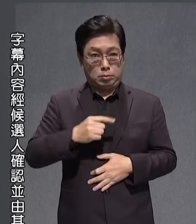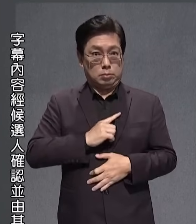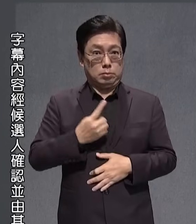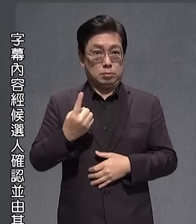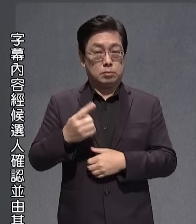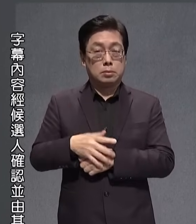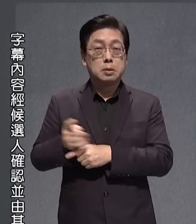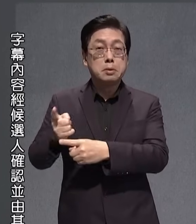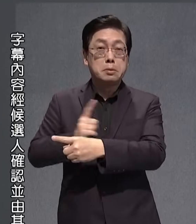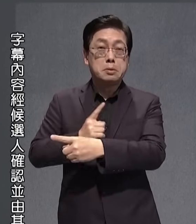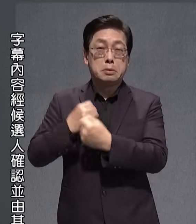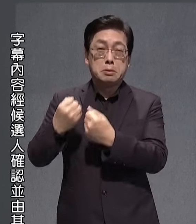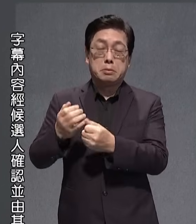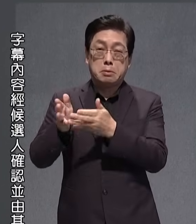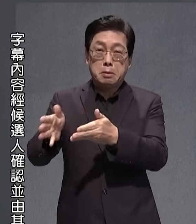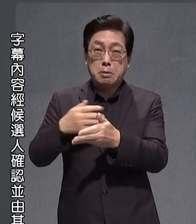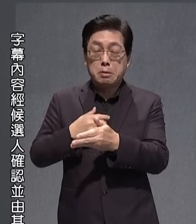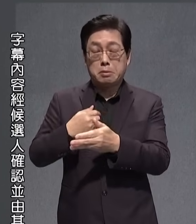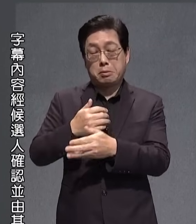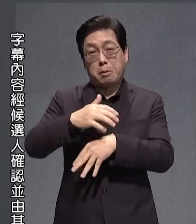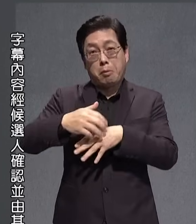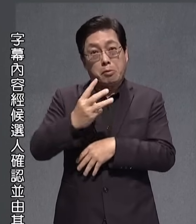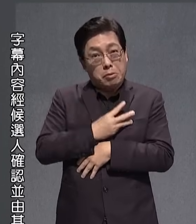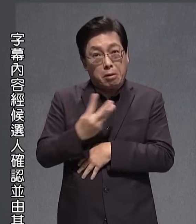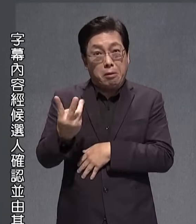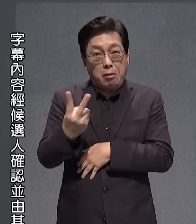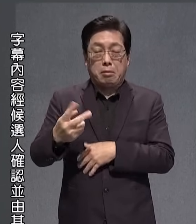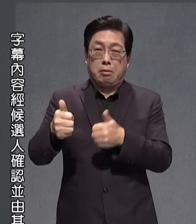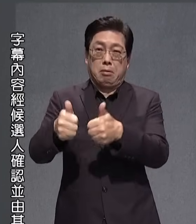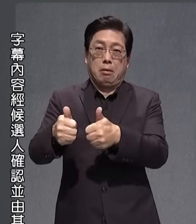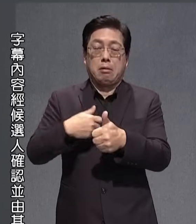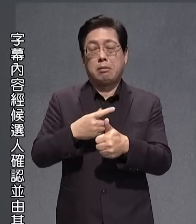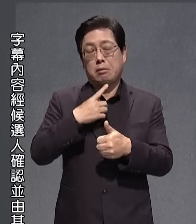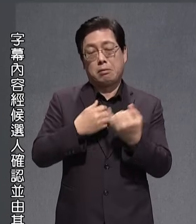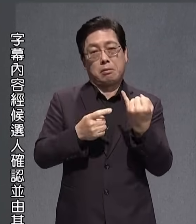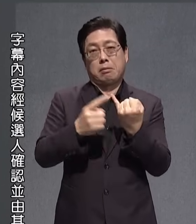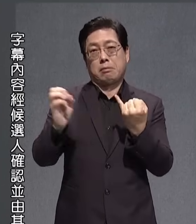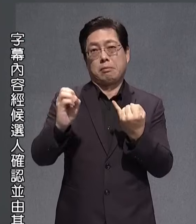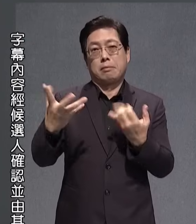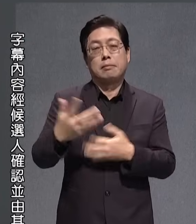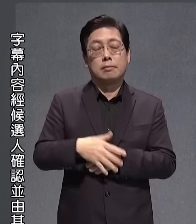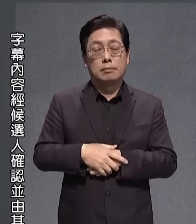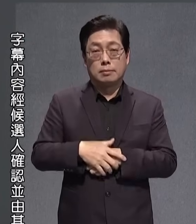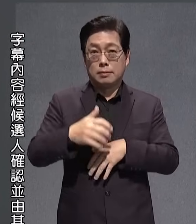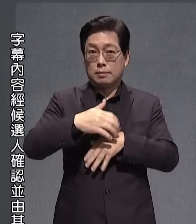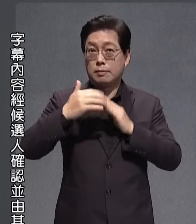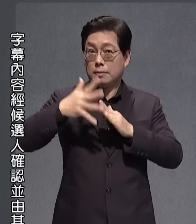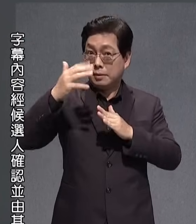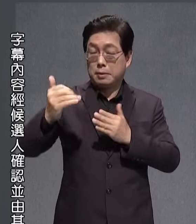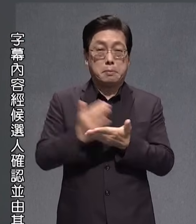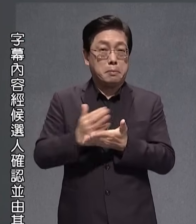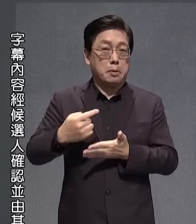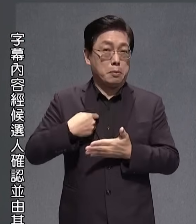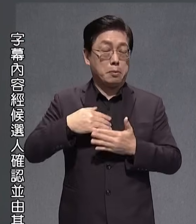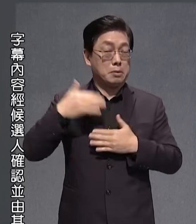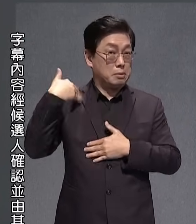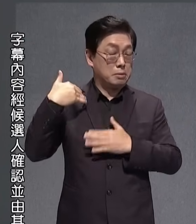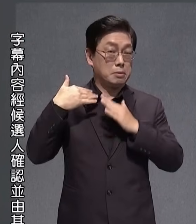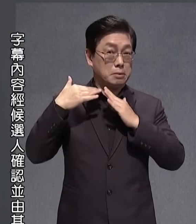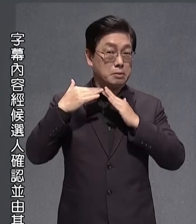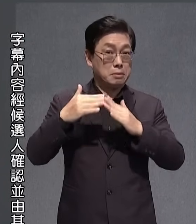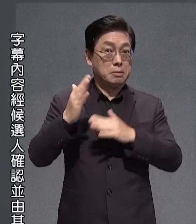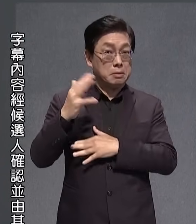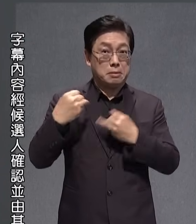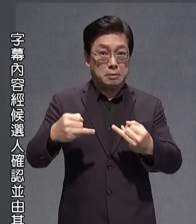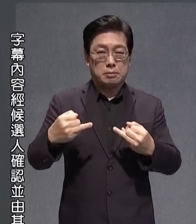佩在女力方面是零啊，是零。那侯市长批评我的市政，他可能没有